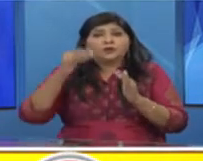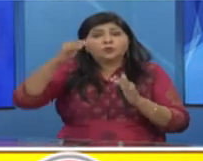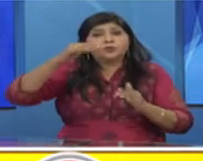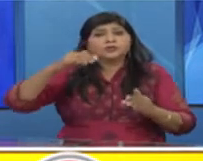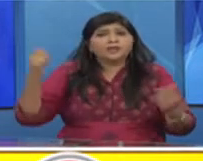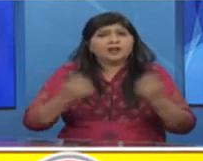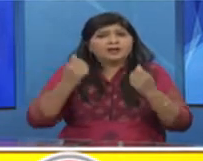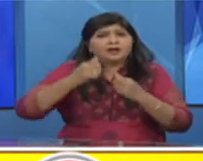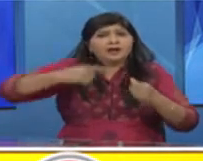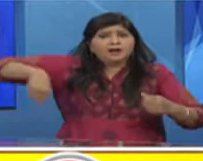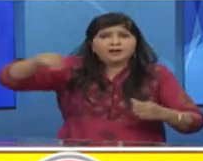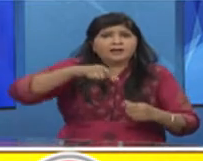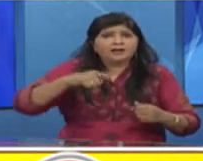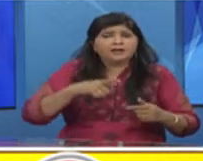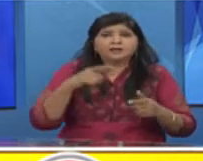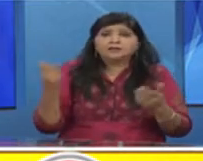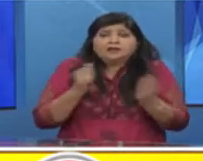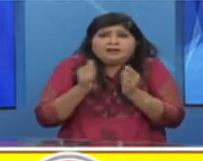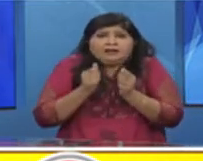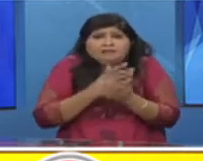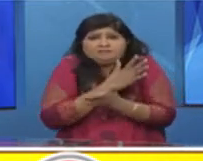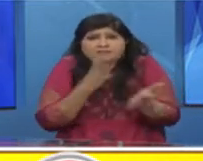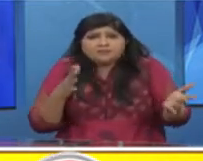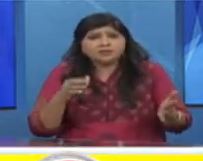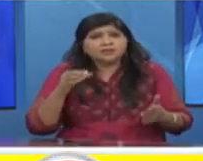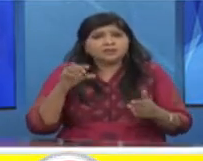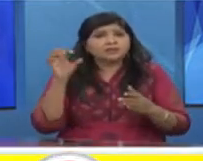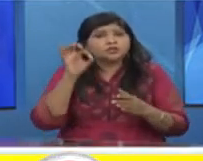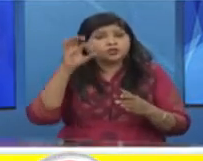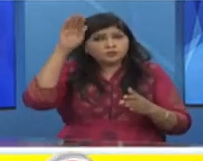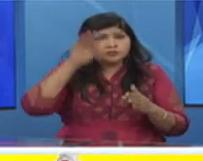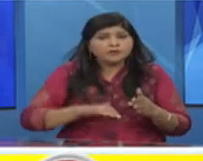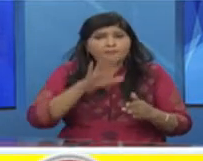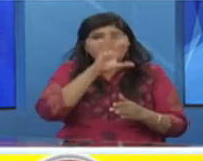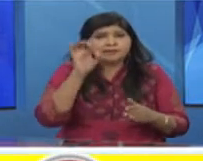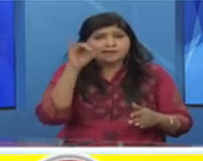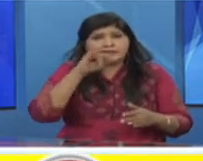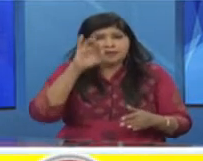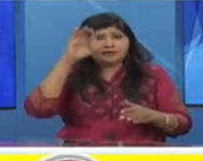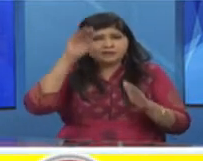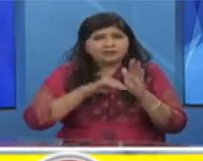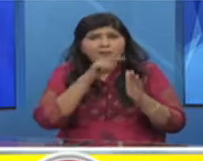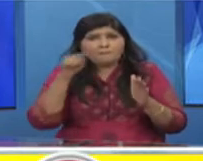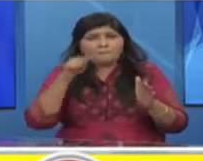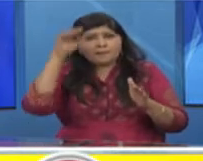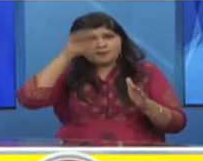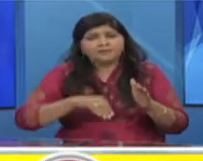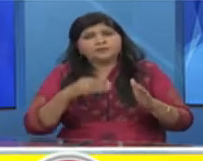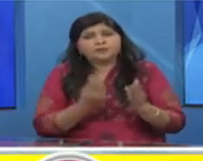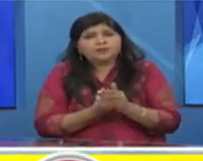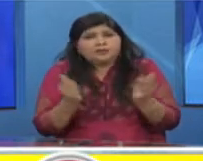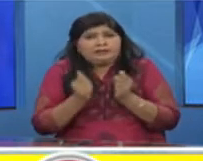बैटलफील्ड, जहां का तापमान 0 से 50-60 डिग्री माइनस में चला जाता